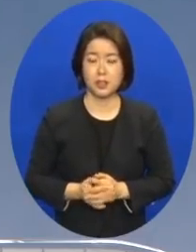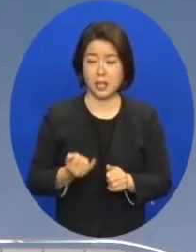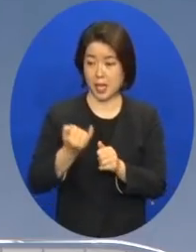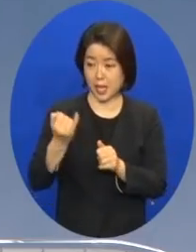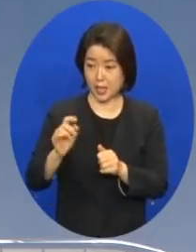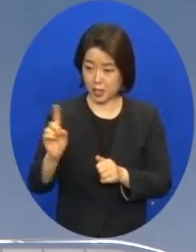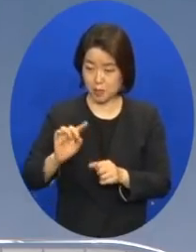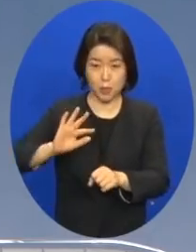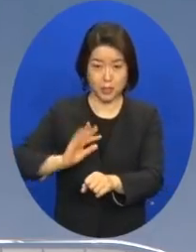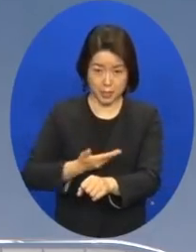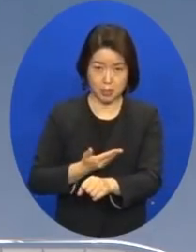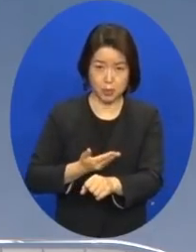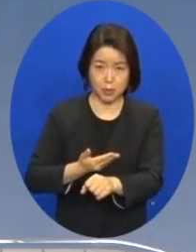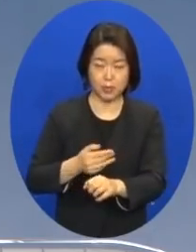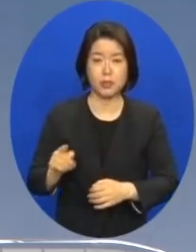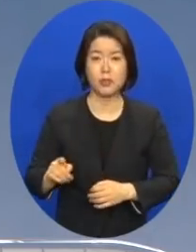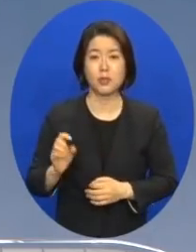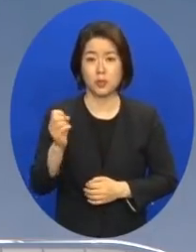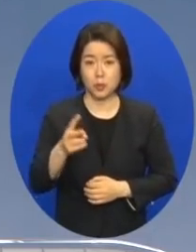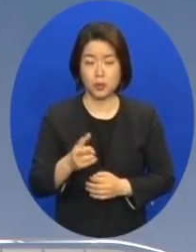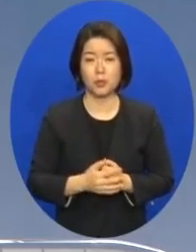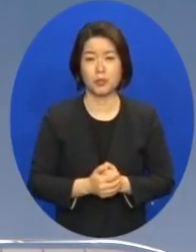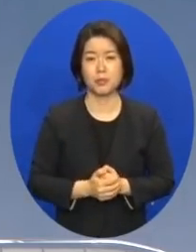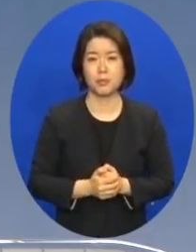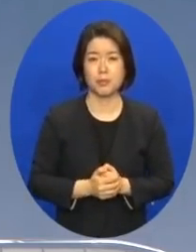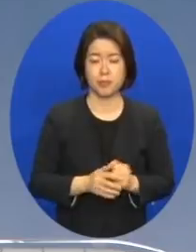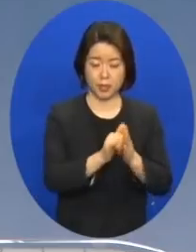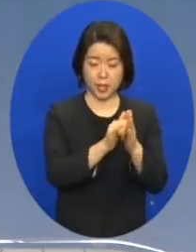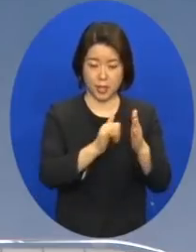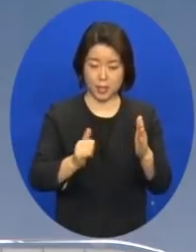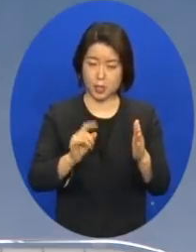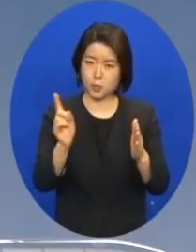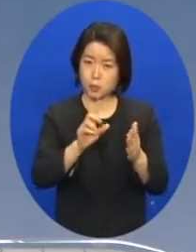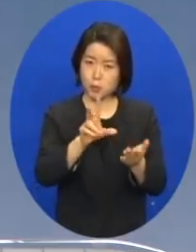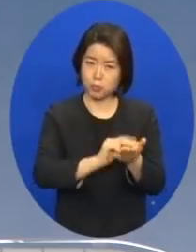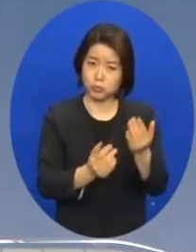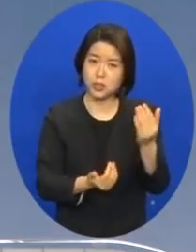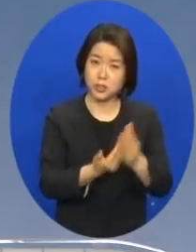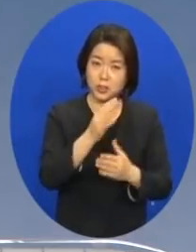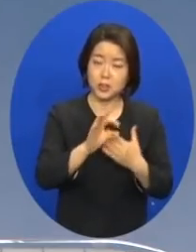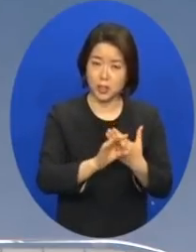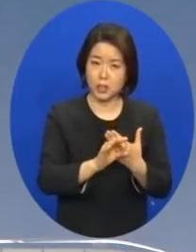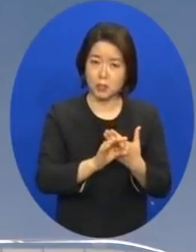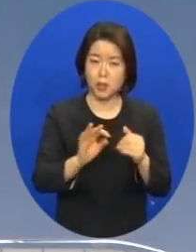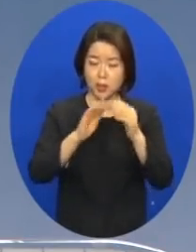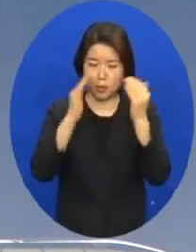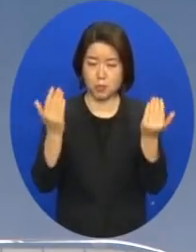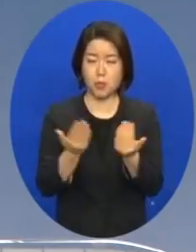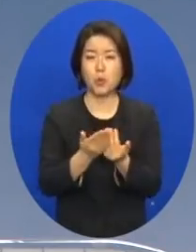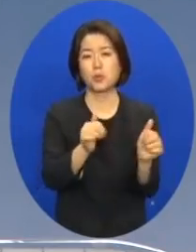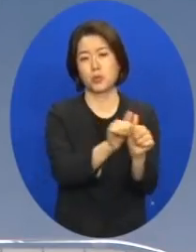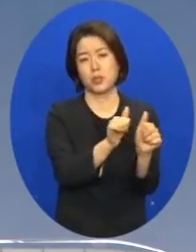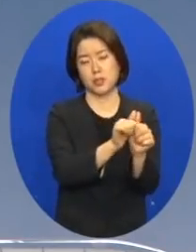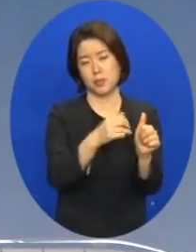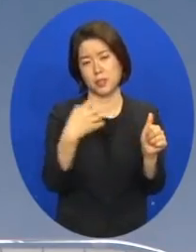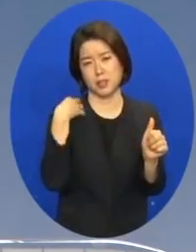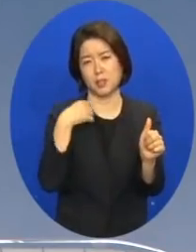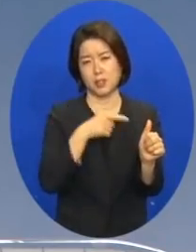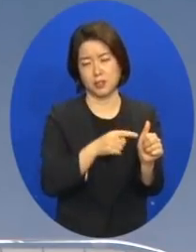아내가 뭘 잘못하고 그리고 가족들이 뭐가 문제가 생기면 전부 남자가 책임져야